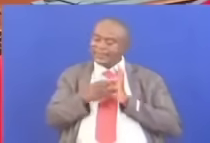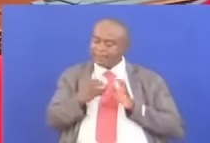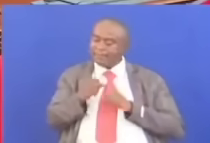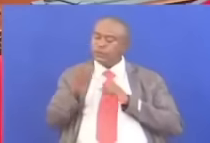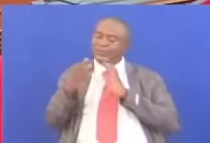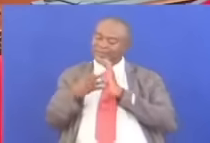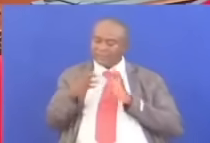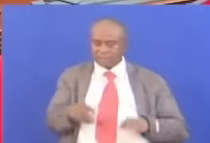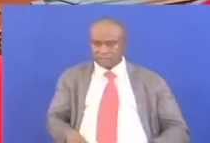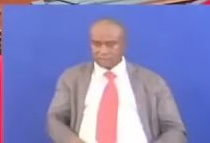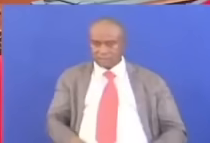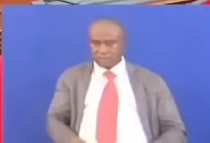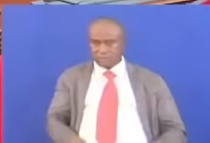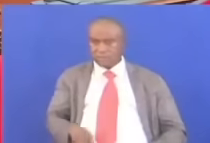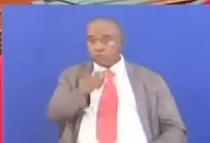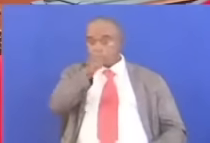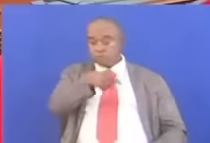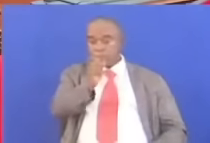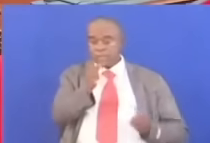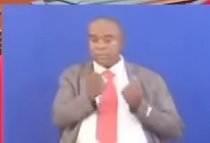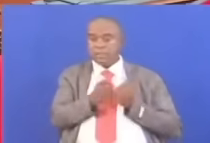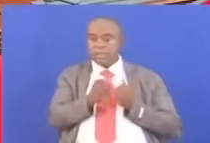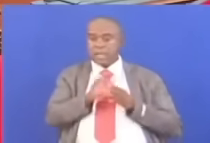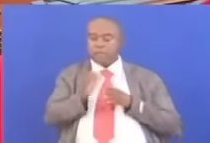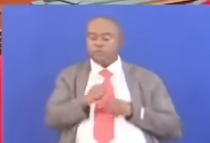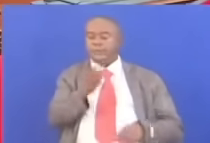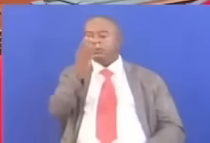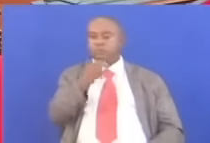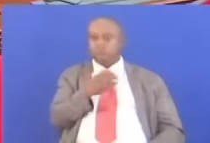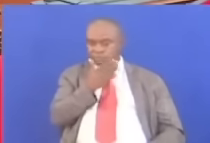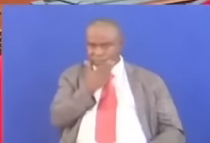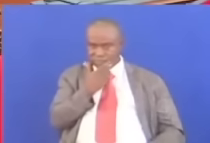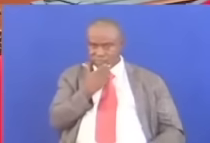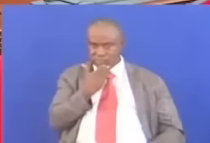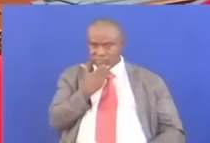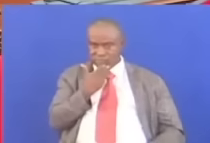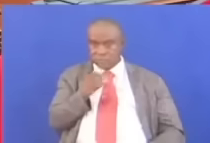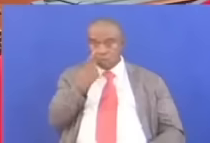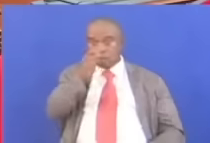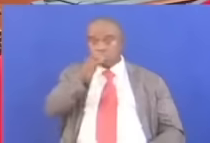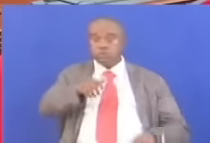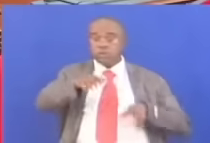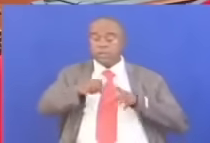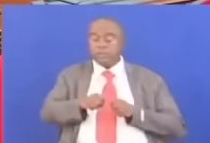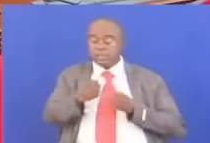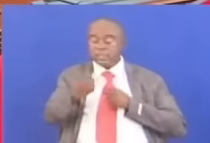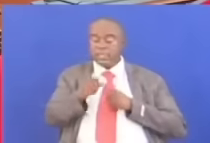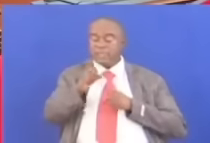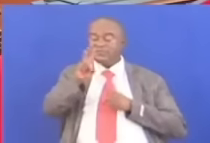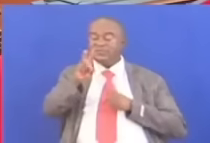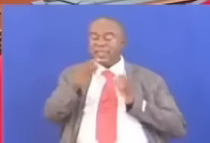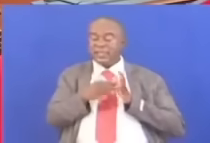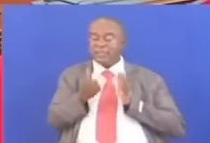milioni na kut kion unami v8